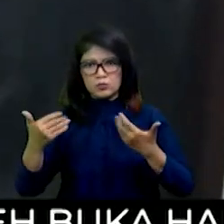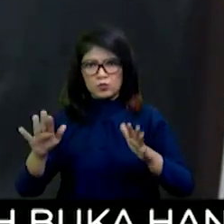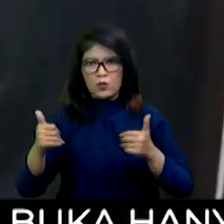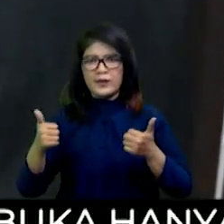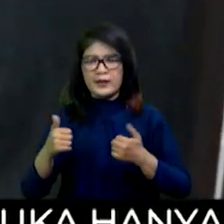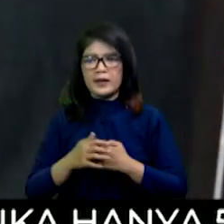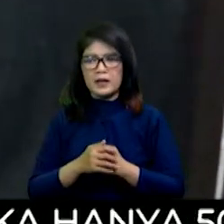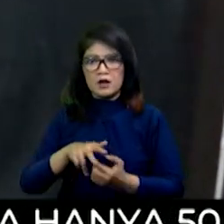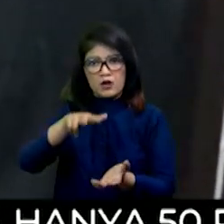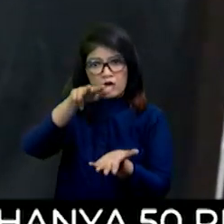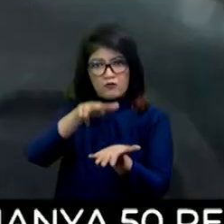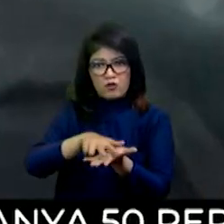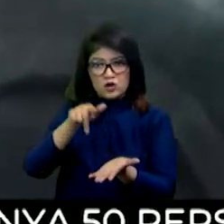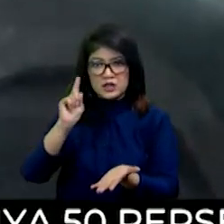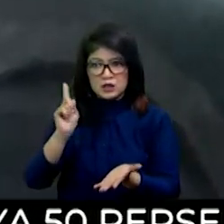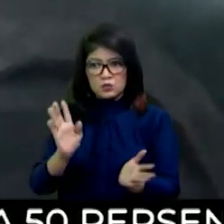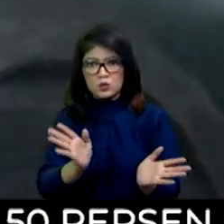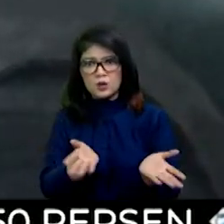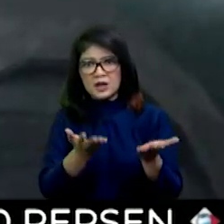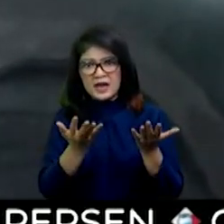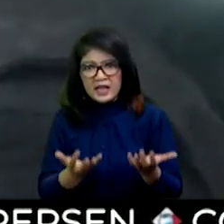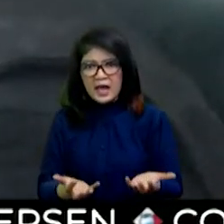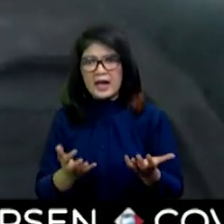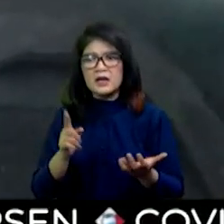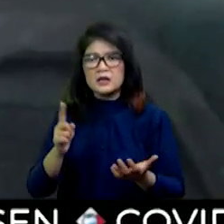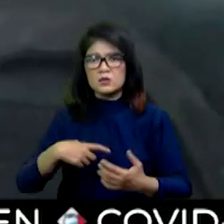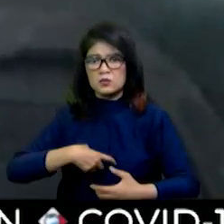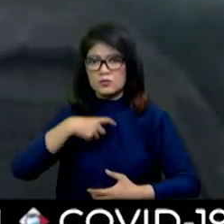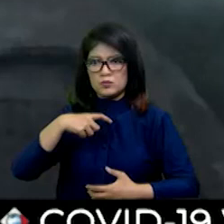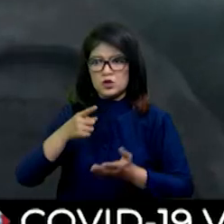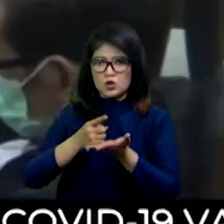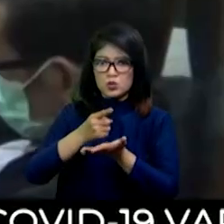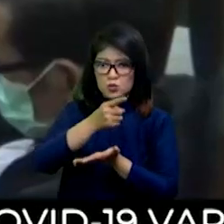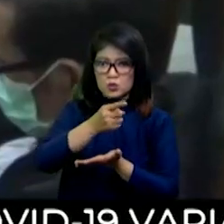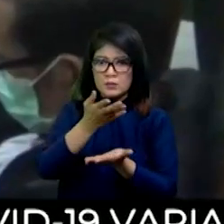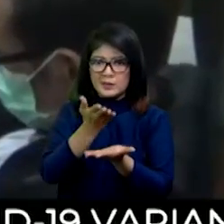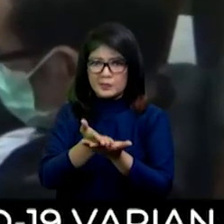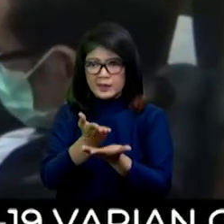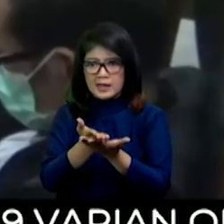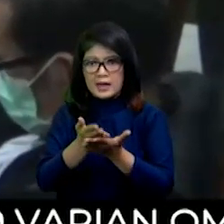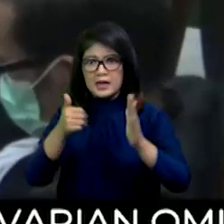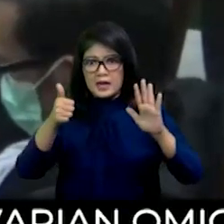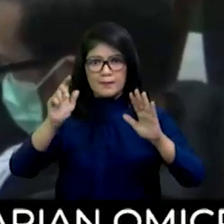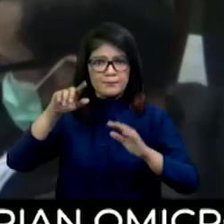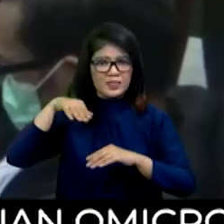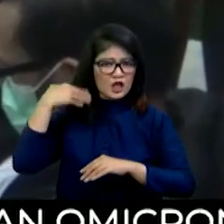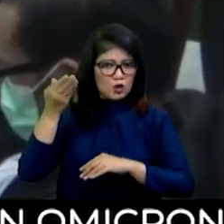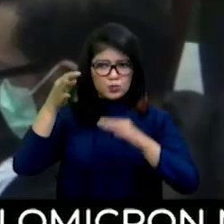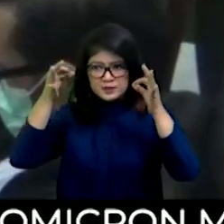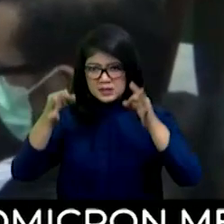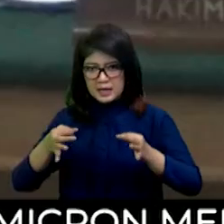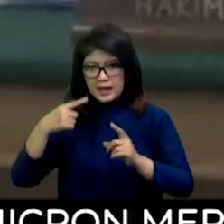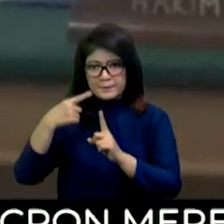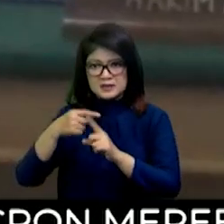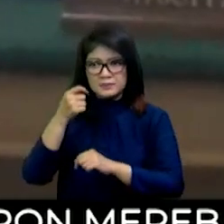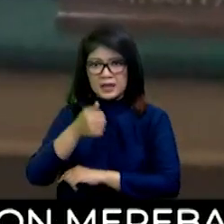Vonis tersebut lebih ringan dibandingkan tuntutan JPU KPK yang meminta agar Nurdin Abdullah divonis 6 tahun penjara ditambah denda 500